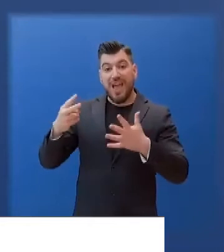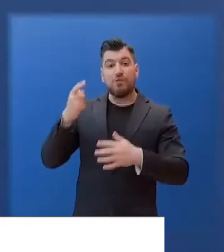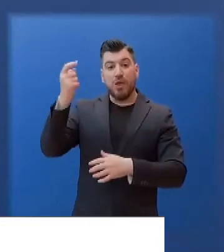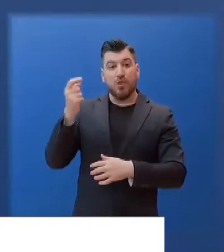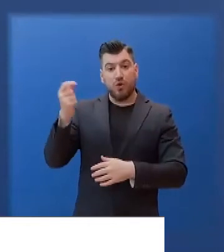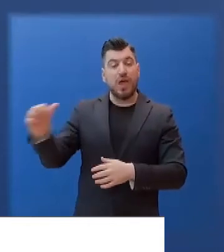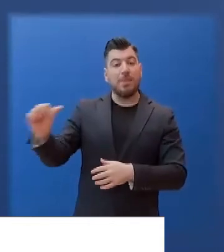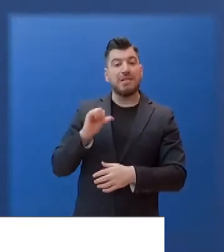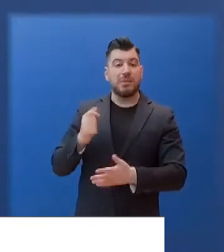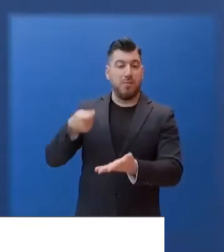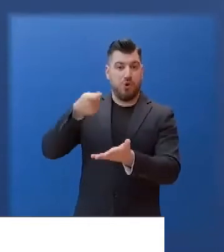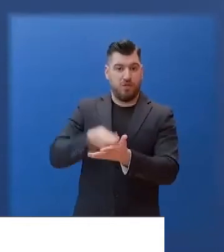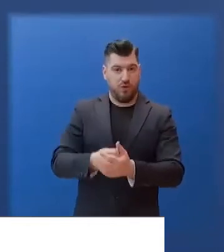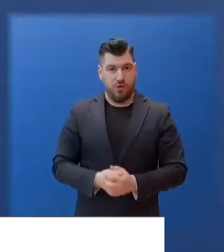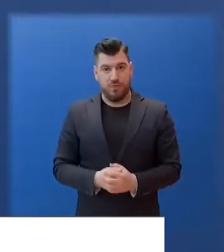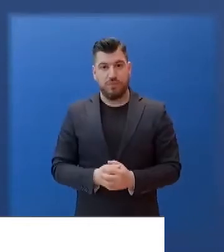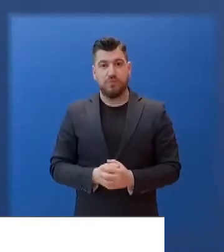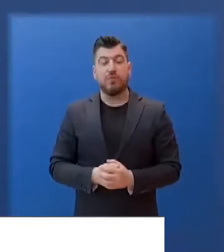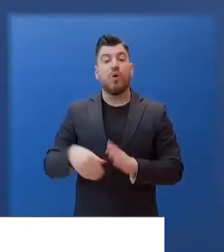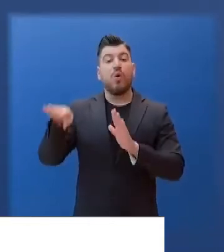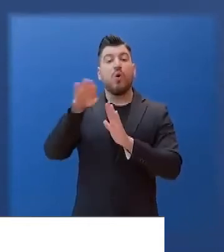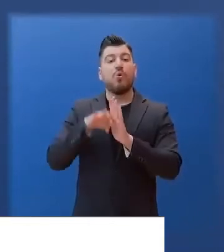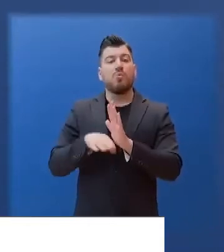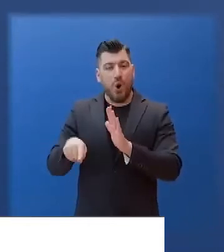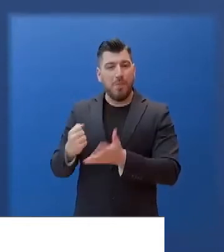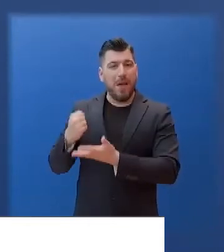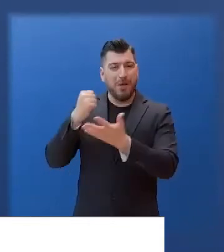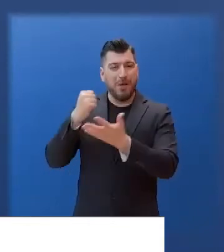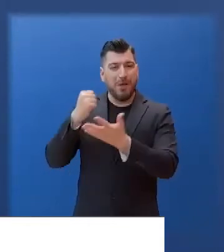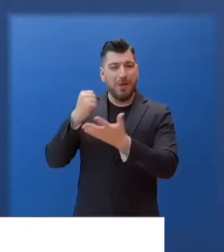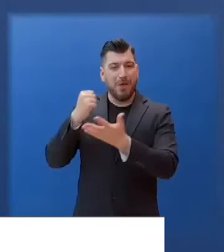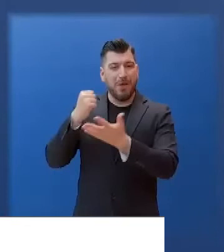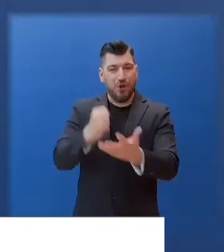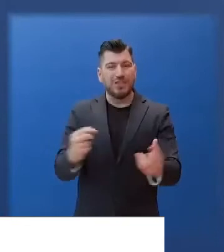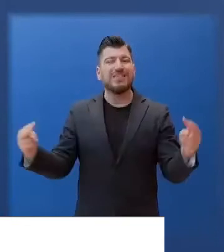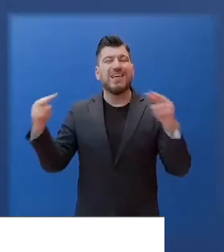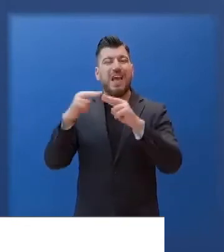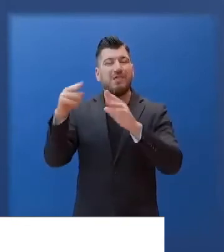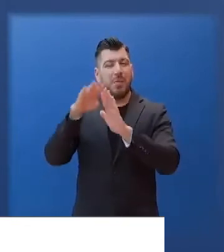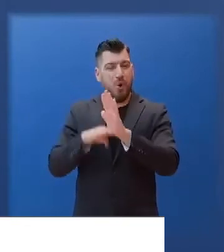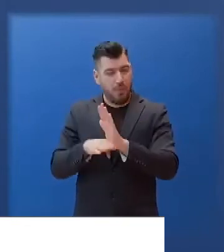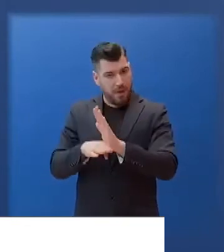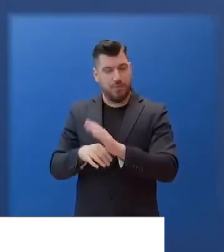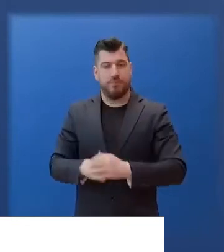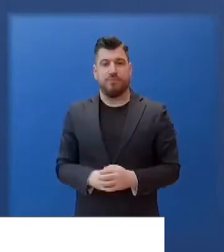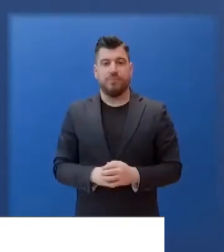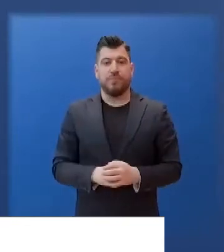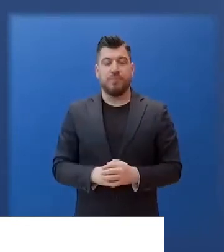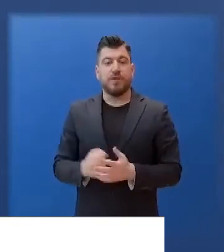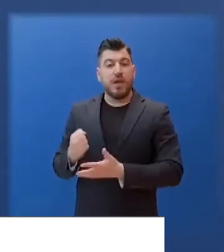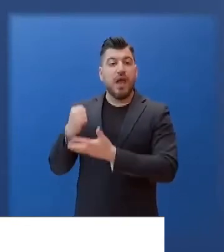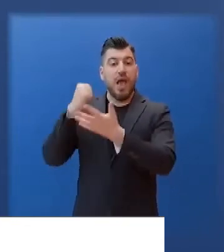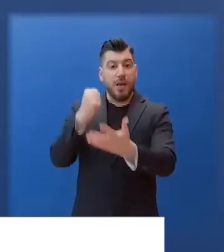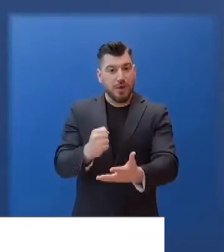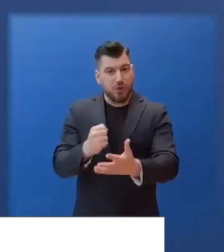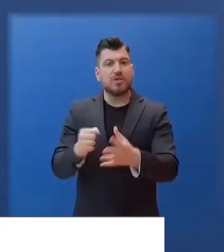επιστρεπτέας προκαταβολής, το πρόγραμμα επιδότησης επιχειρηματικών δανείων γέφυρα 2, την επιδότηση μέρους